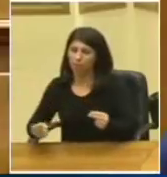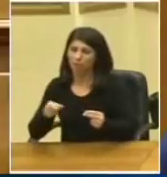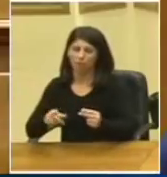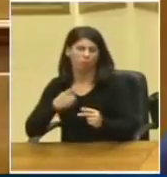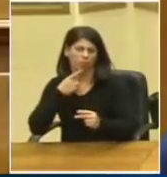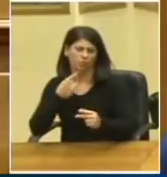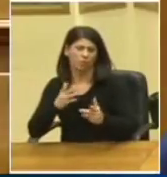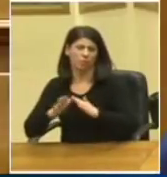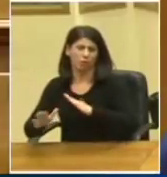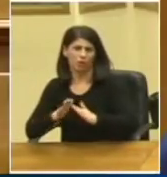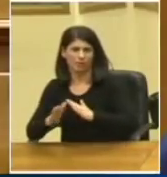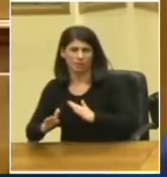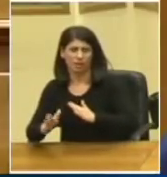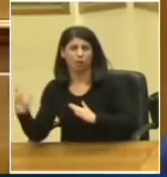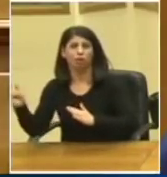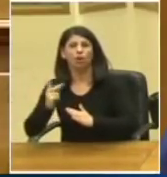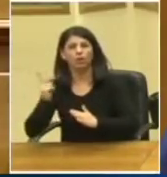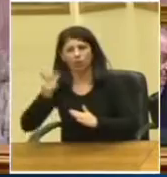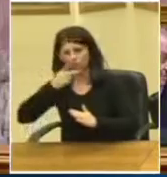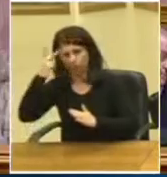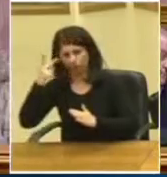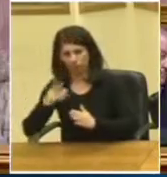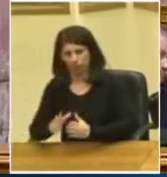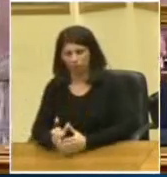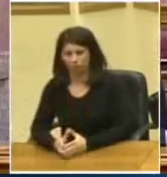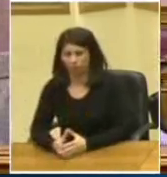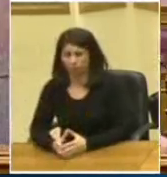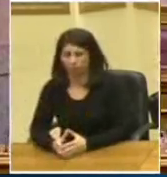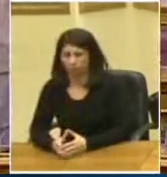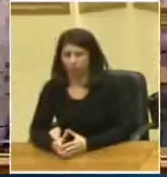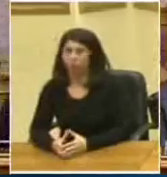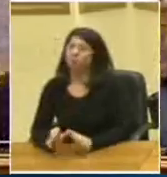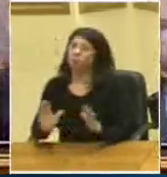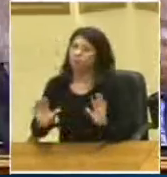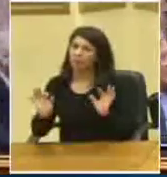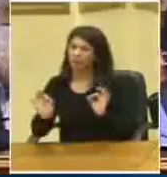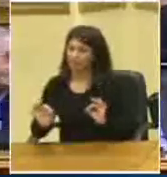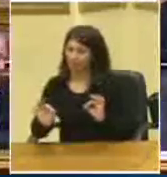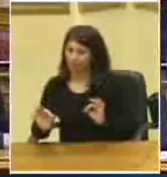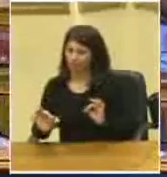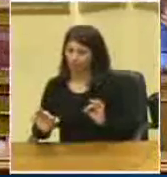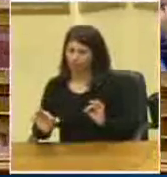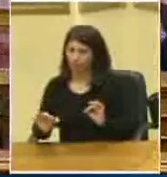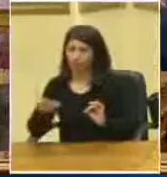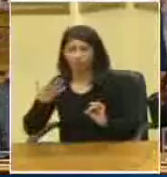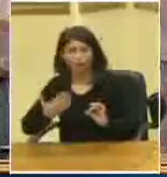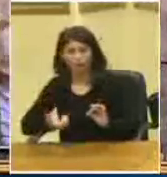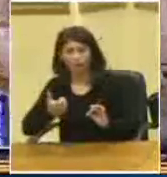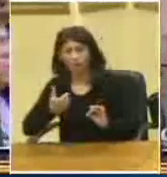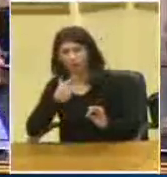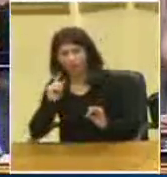προστασία των κοινωνικών δικαιωμάτων. Αλλά βεβαίως έχουμε την